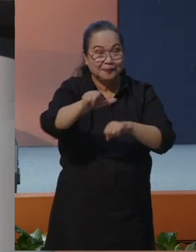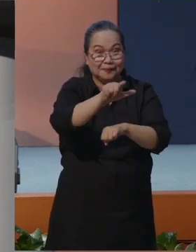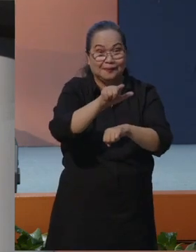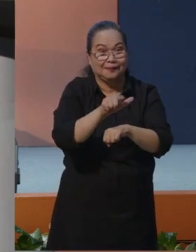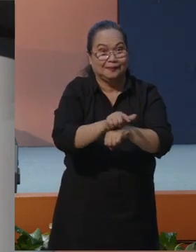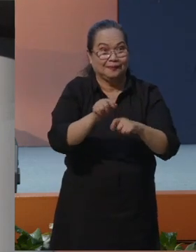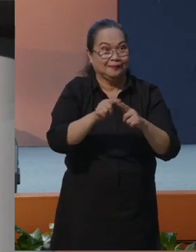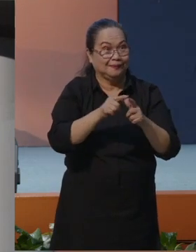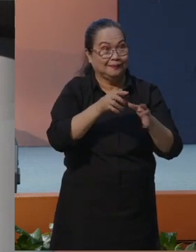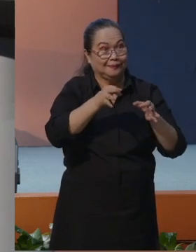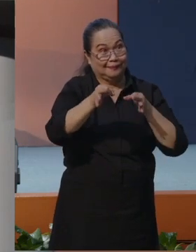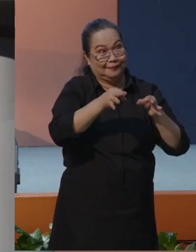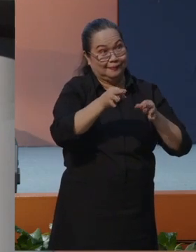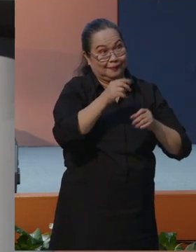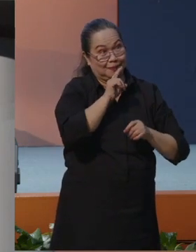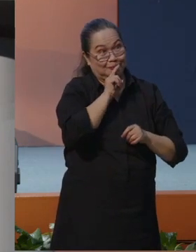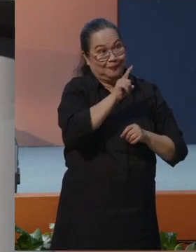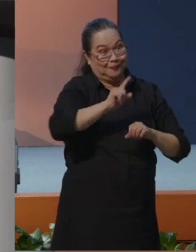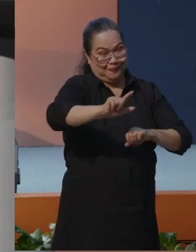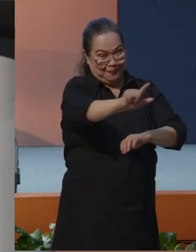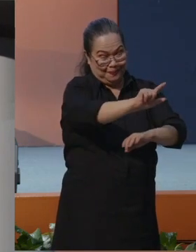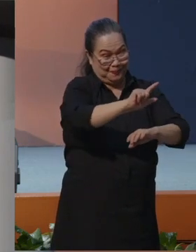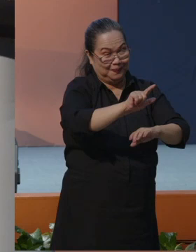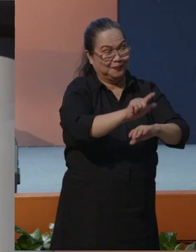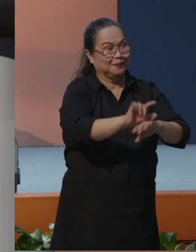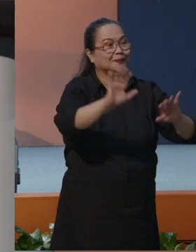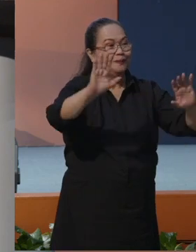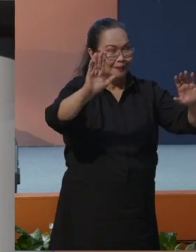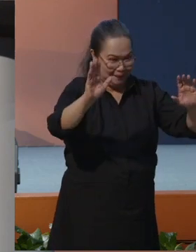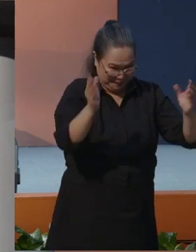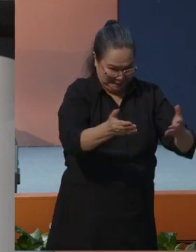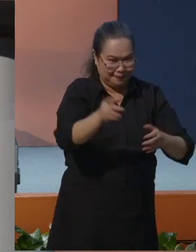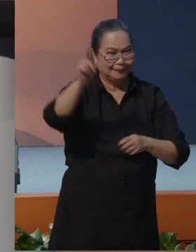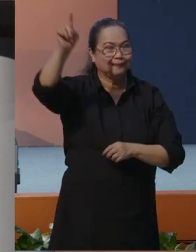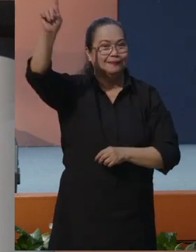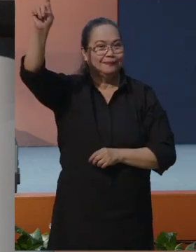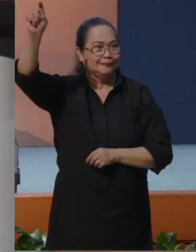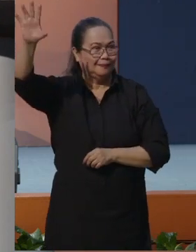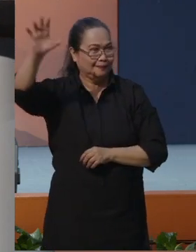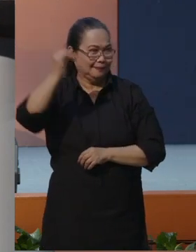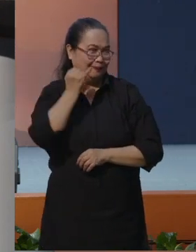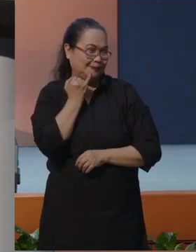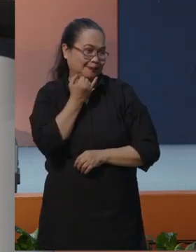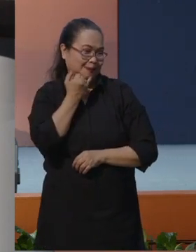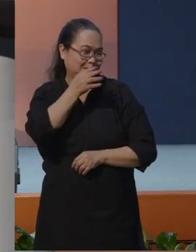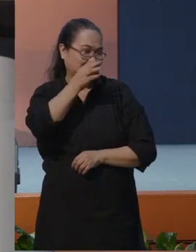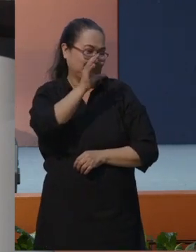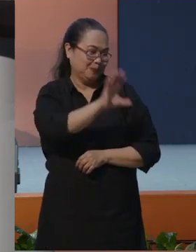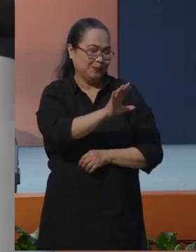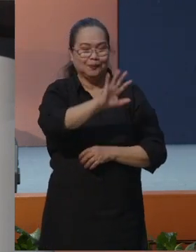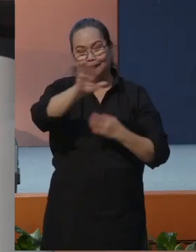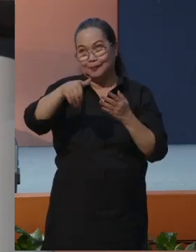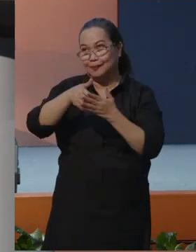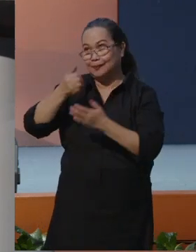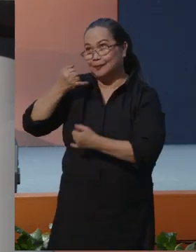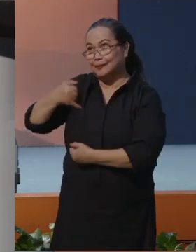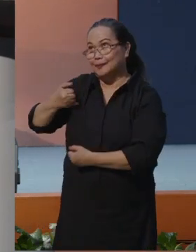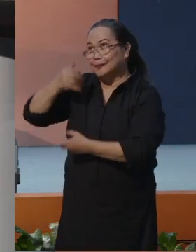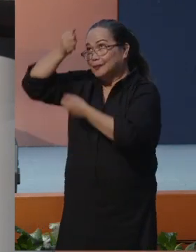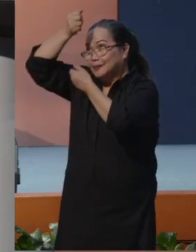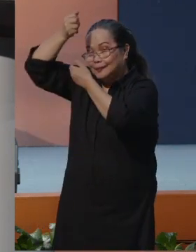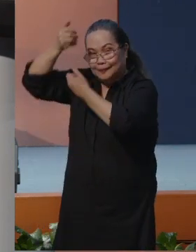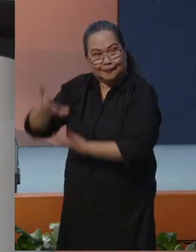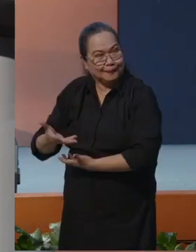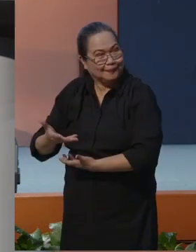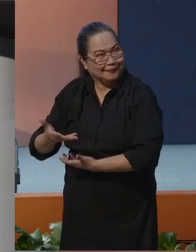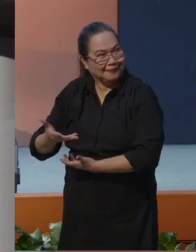at dinescribe nga niya yung land na yon, just as the Lord God of Israel commanded. Sa chapter